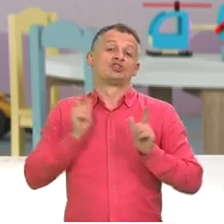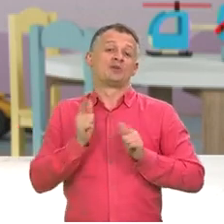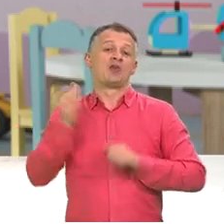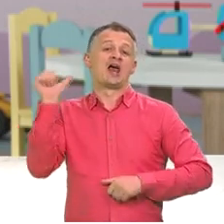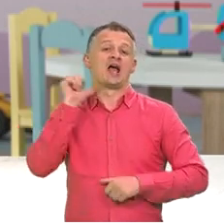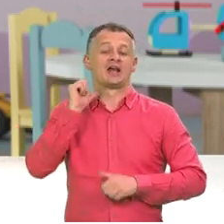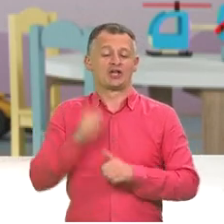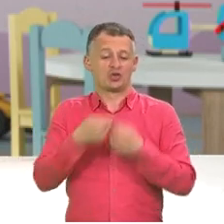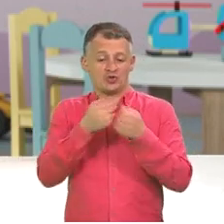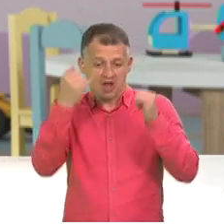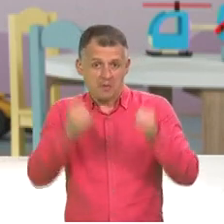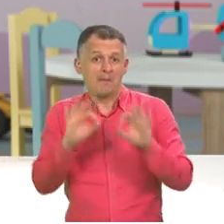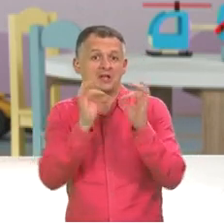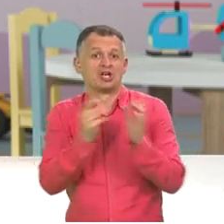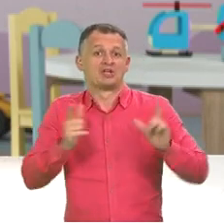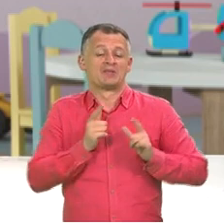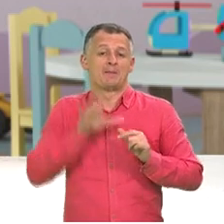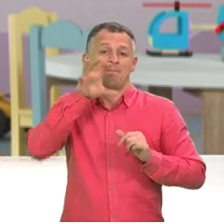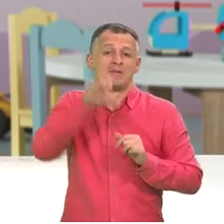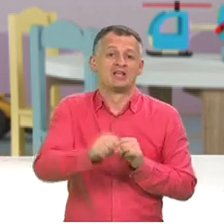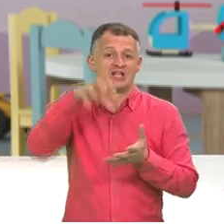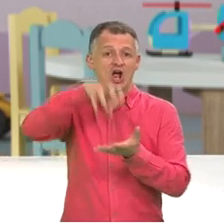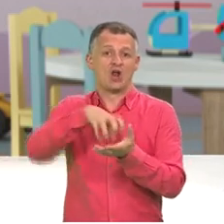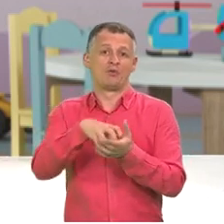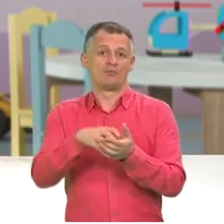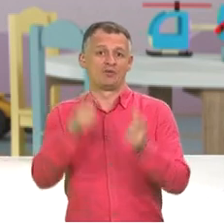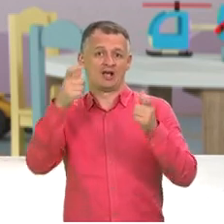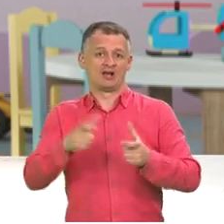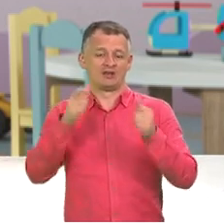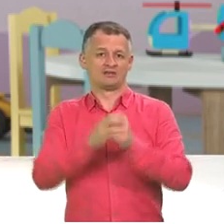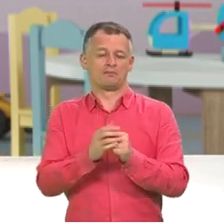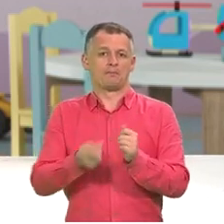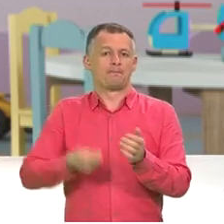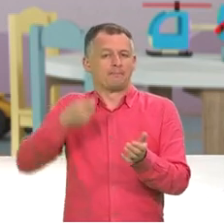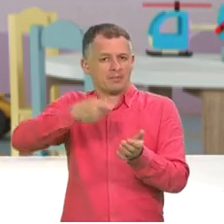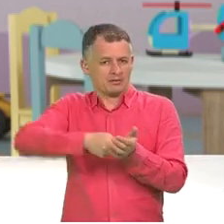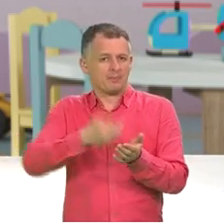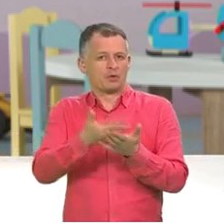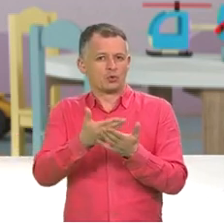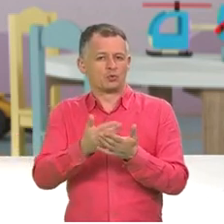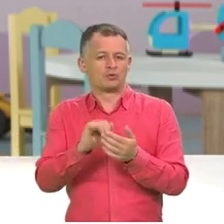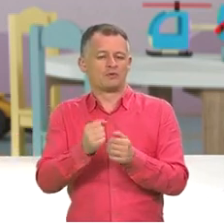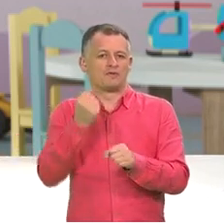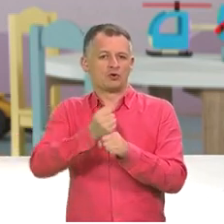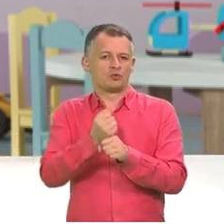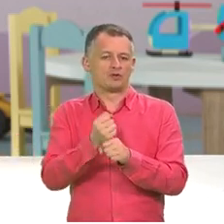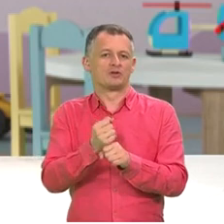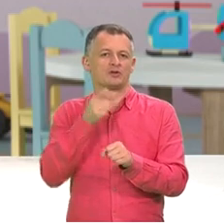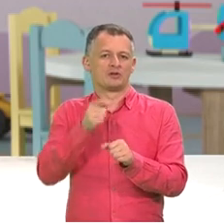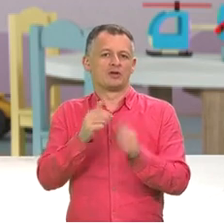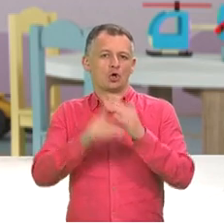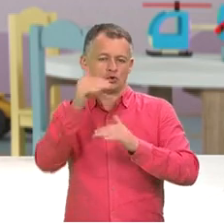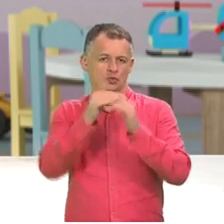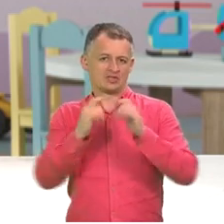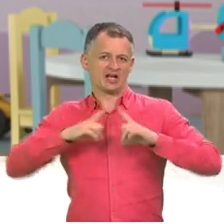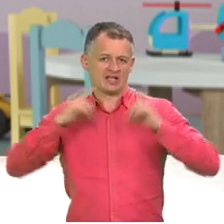un loc la clasele de vară pentru copiilor. Numărul locurilor finanțate de primării la creșele și grădinițele de vară este limitat, așa